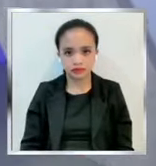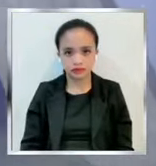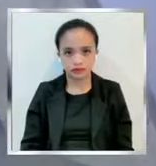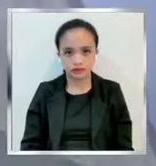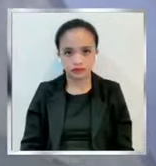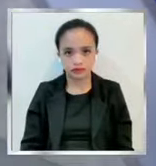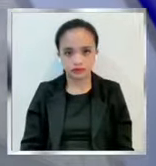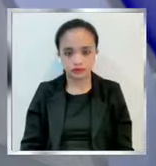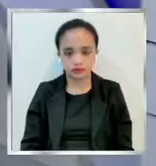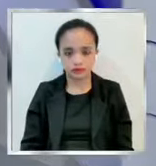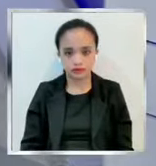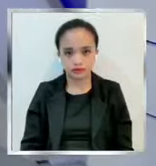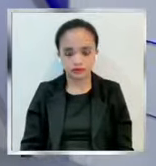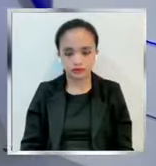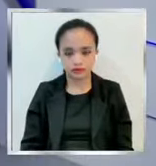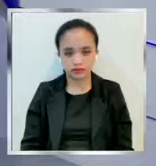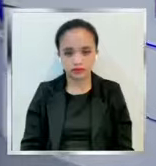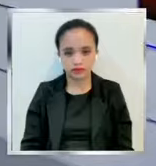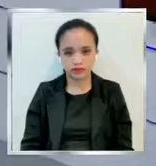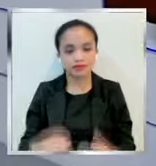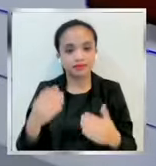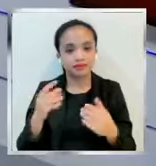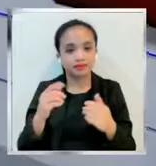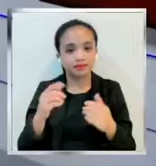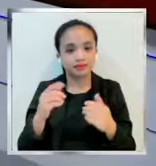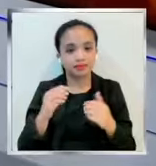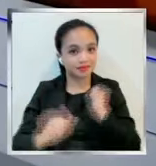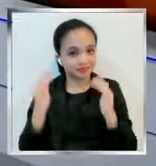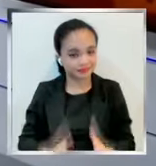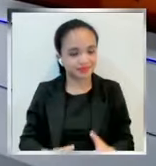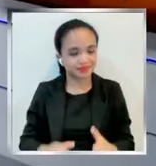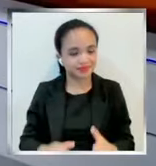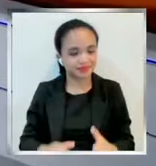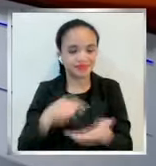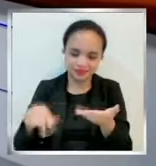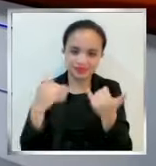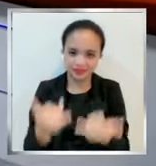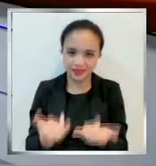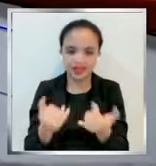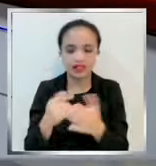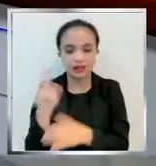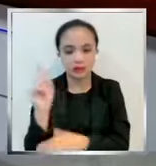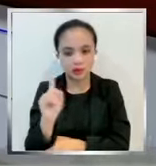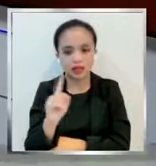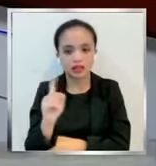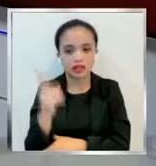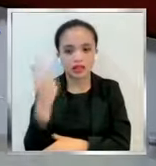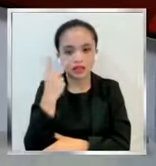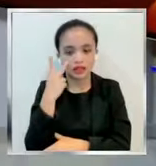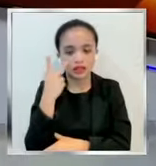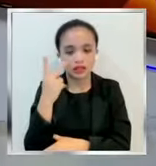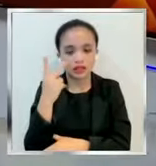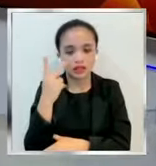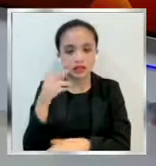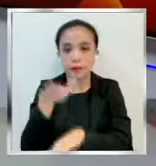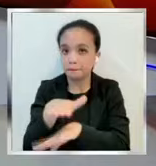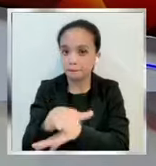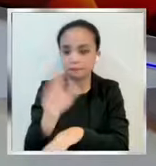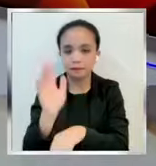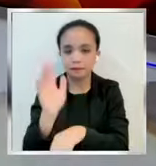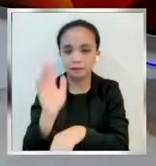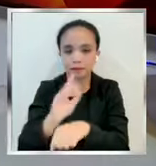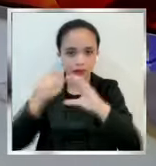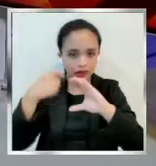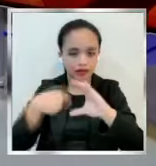Happy midweek, chikahan mga kapuso! Mas kaabang-abang pa ang mga eksena sa Hit Afternoon Prime na Abot Kamay na Pangarap.